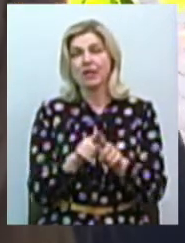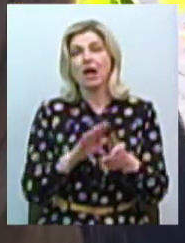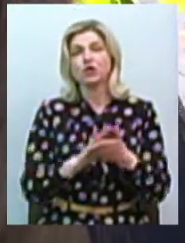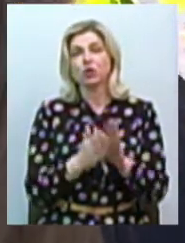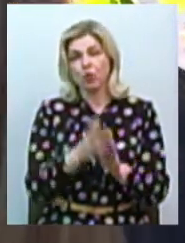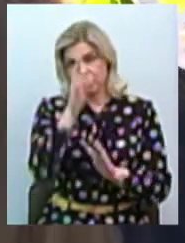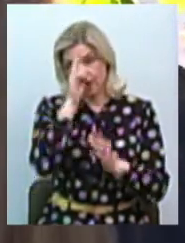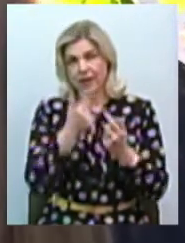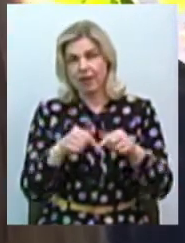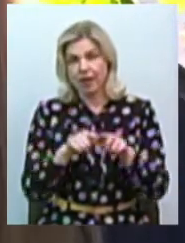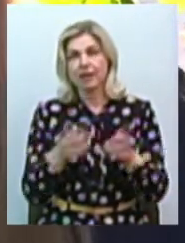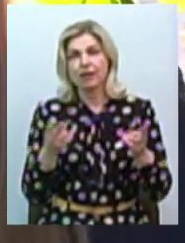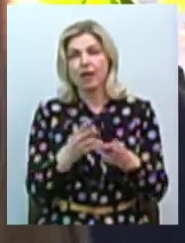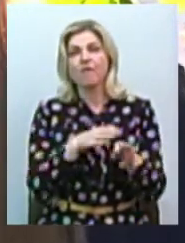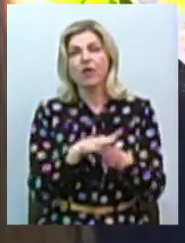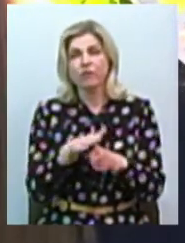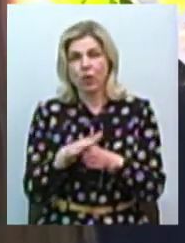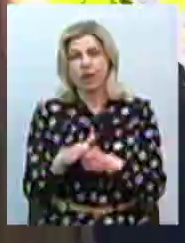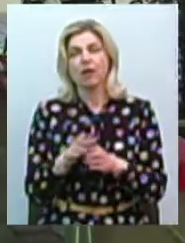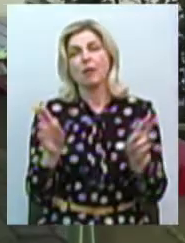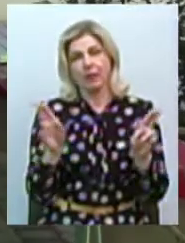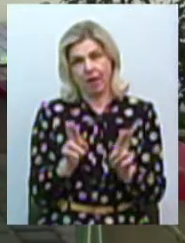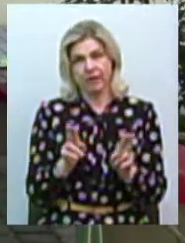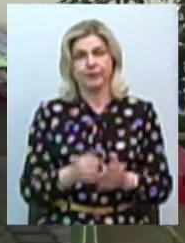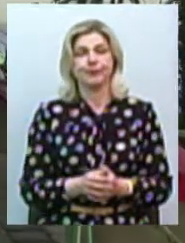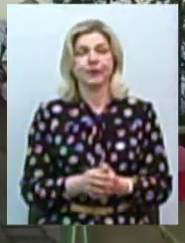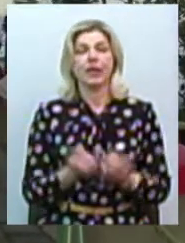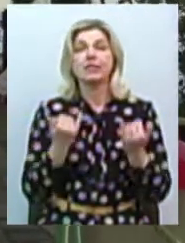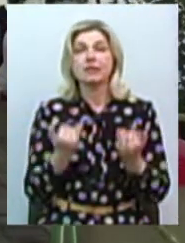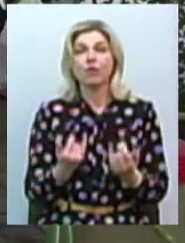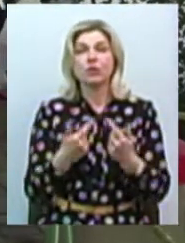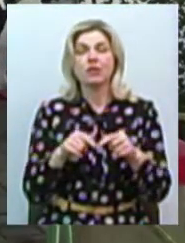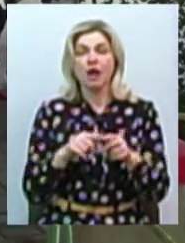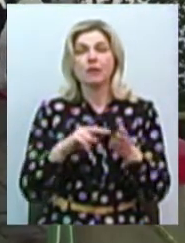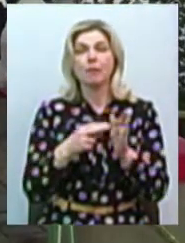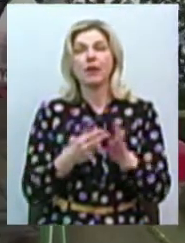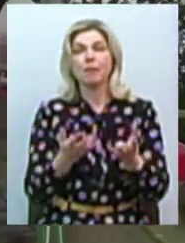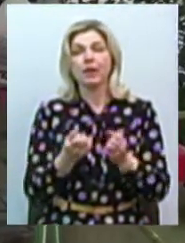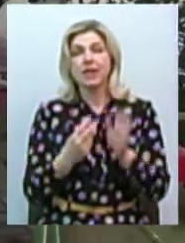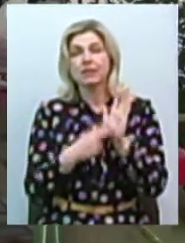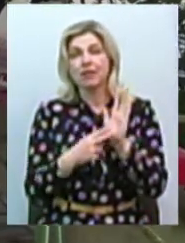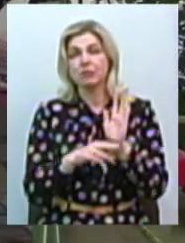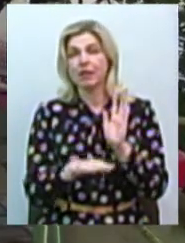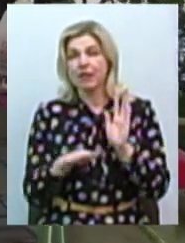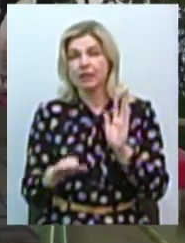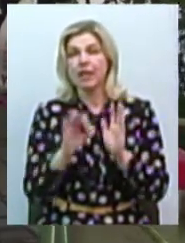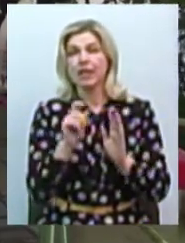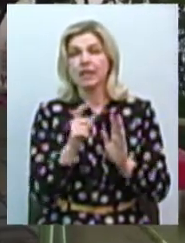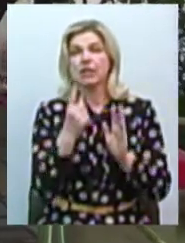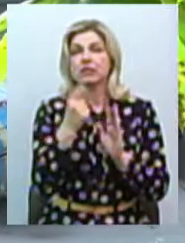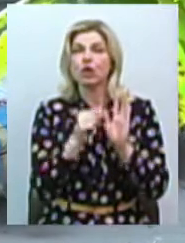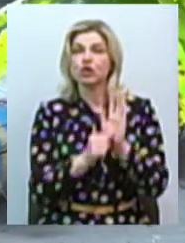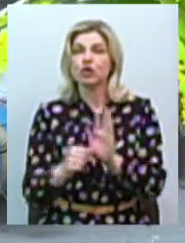що треба дотримуватися певних деяких правил. Сьогодні заклад планує прийняти близько 70 дітей із